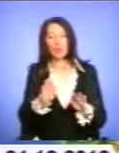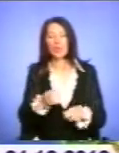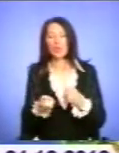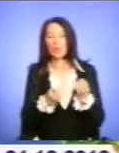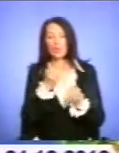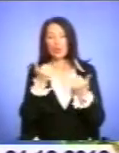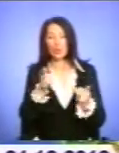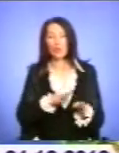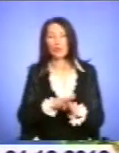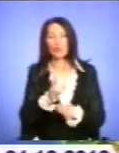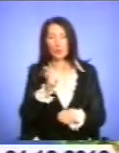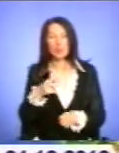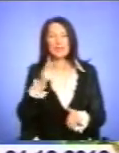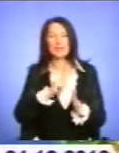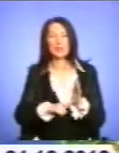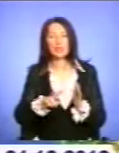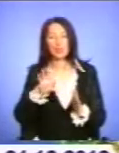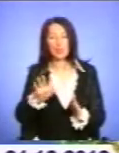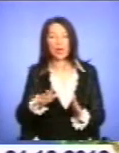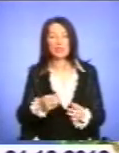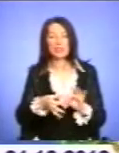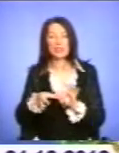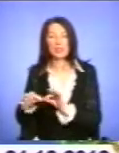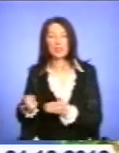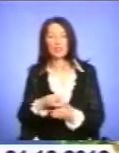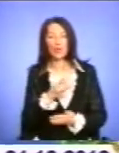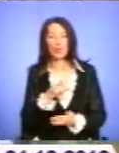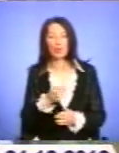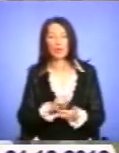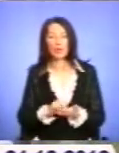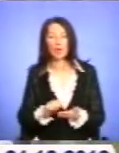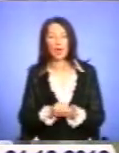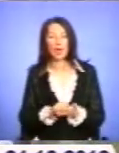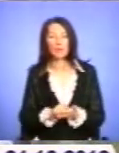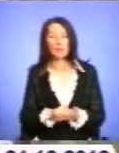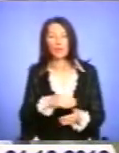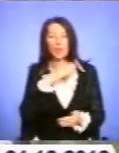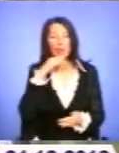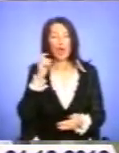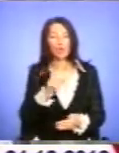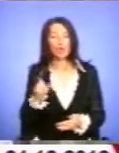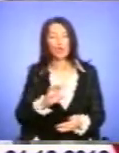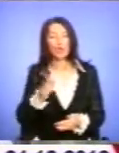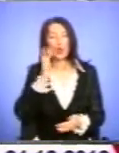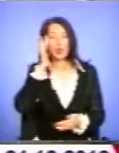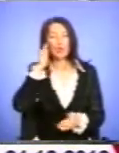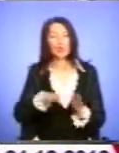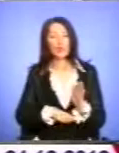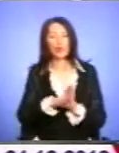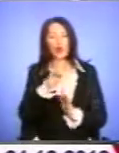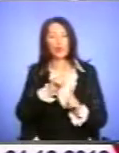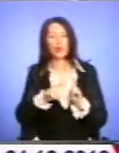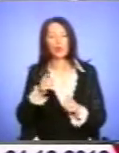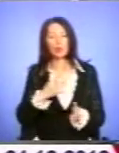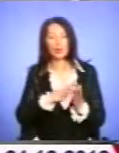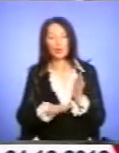75. Детальніше у відеоматеріалі Надії Турчин. Багато людей не уявляють Верховну Раду 90-х без